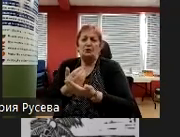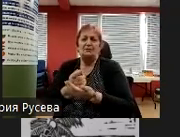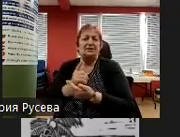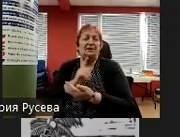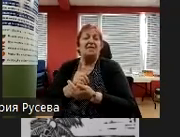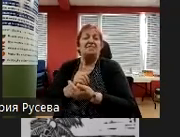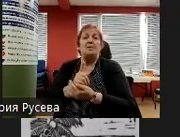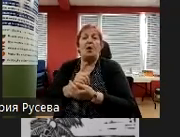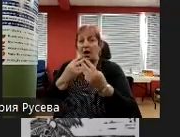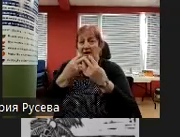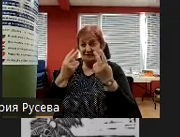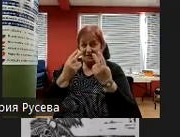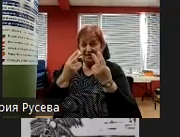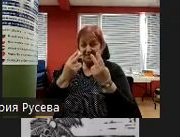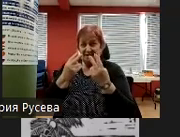могат да видят гифа,